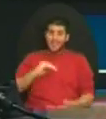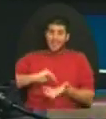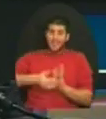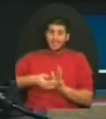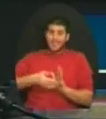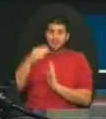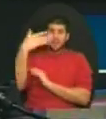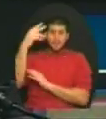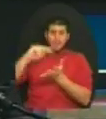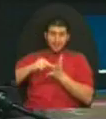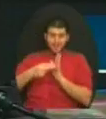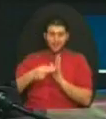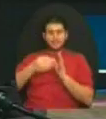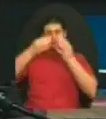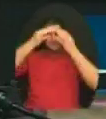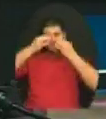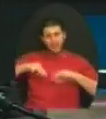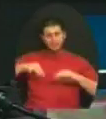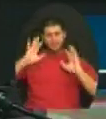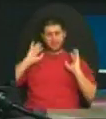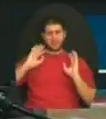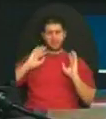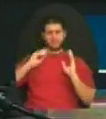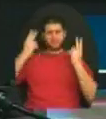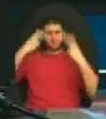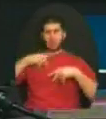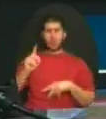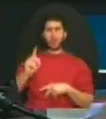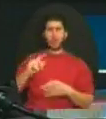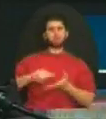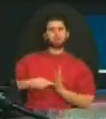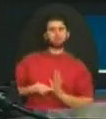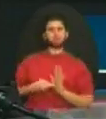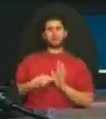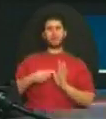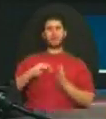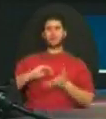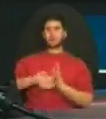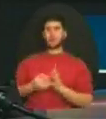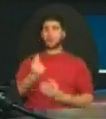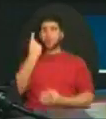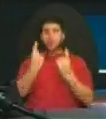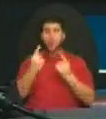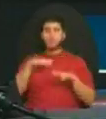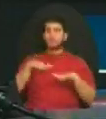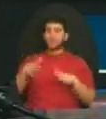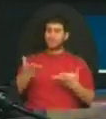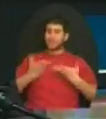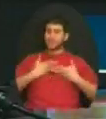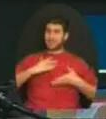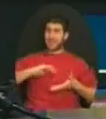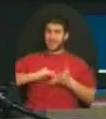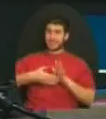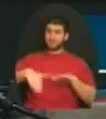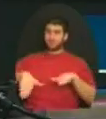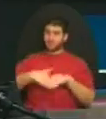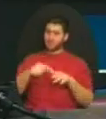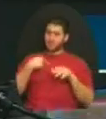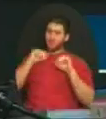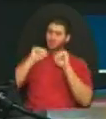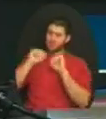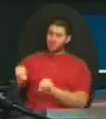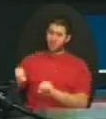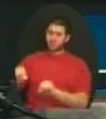מדיני מכבד ומוסכם. אנחנו לא דוגלות בהסכם כזה או אחר. כל ממשלה שתביא להסכם שלום, אנחנו נעמוד